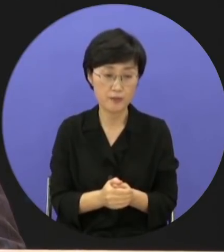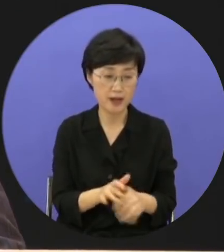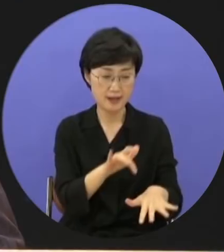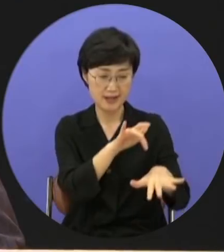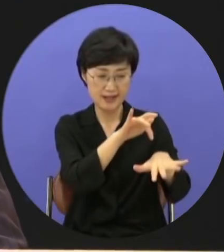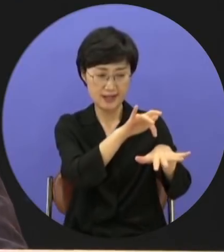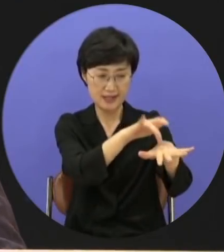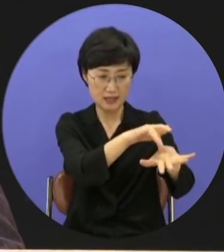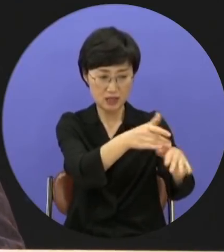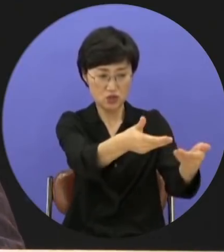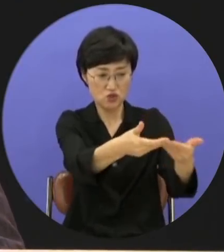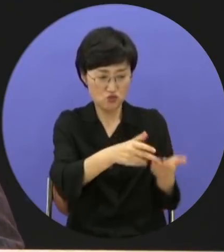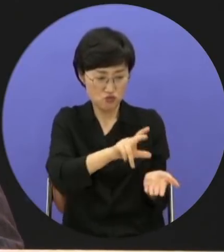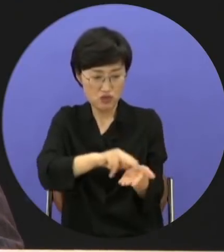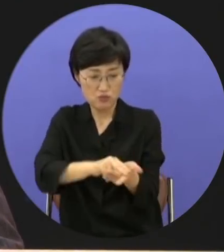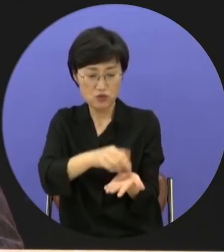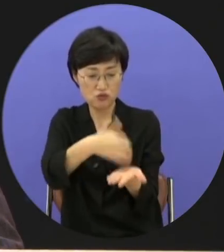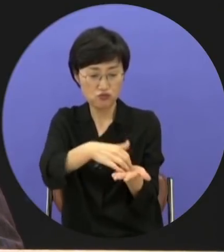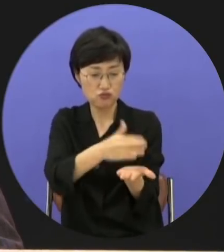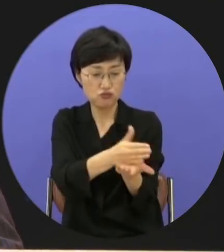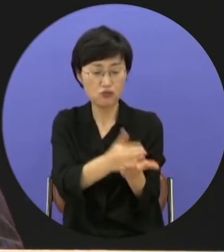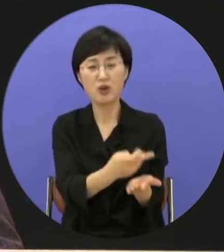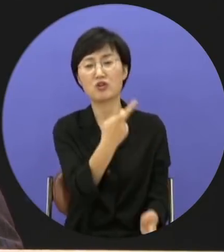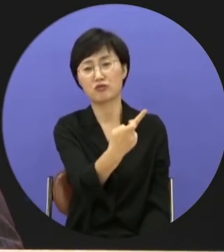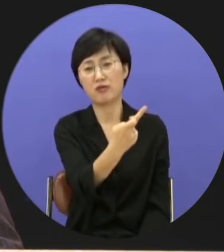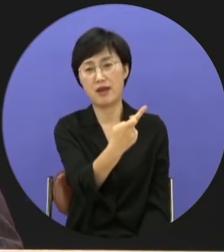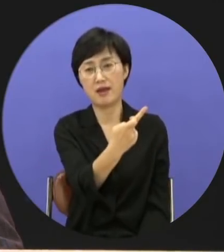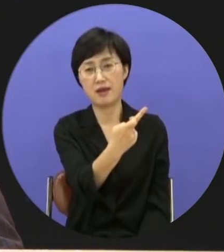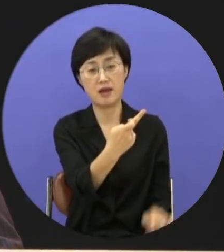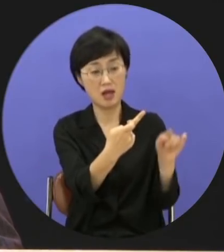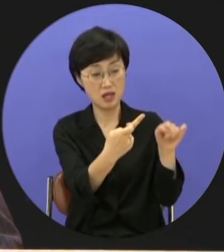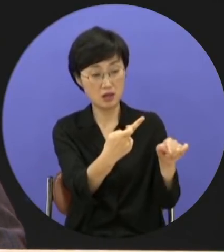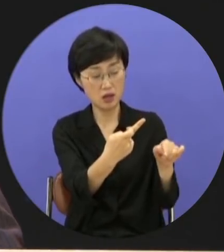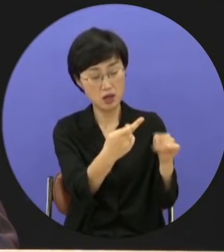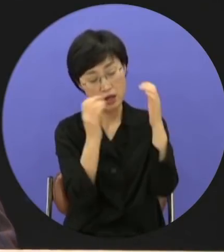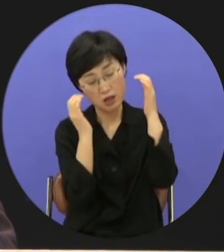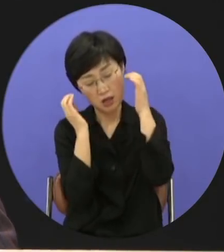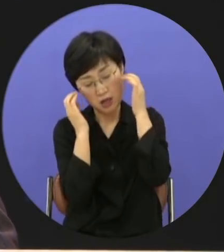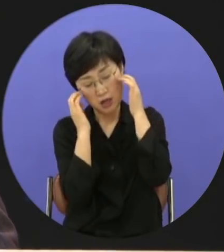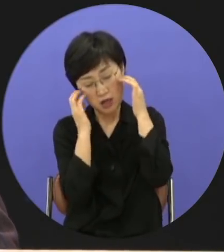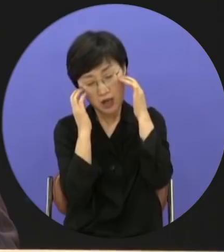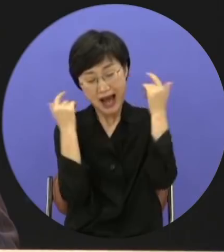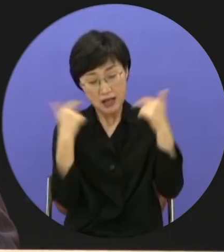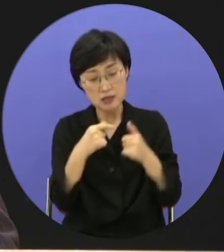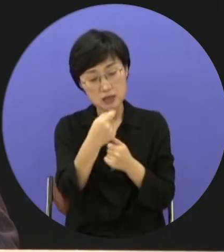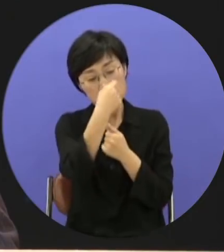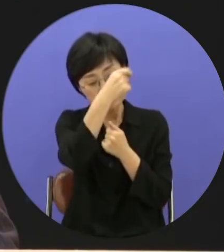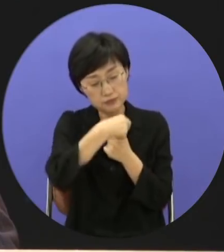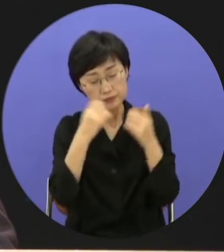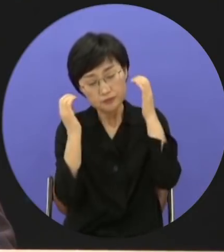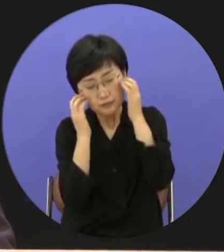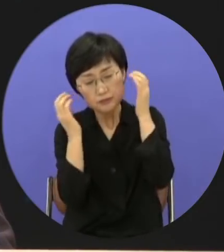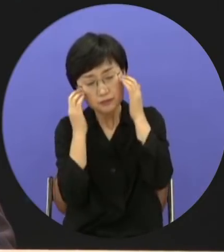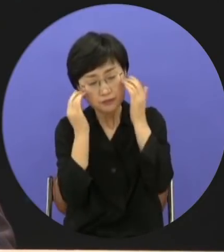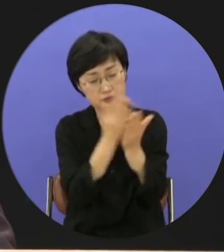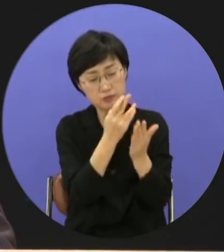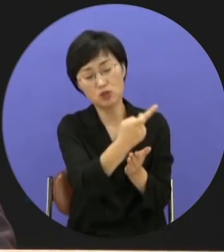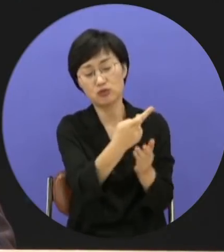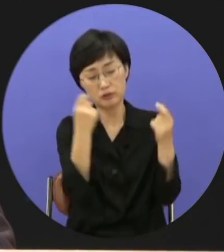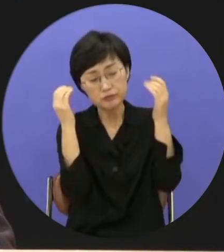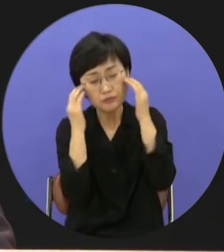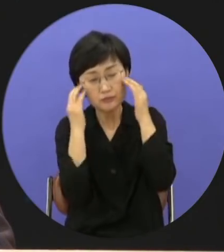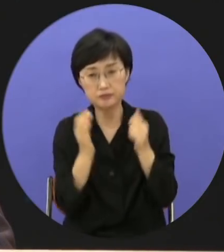12가지는 항상 여러분을 공격하고 있습니다. Because the 12 forces of darkness, they continue to attack you.